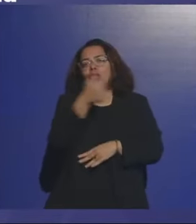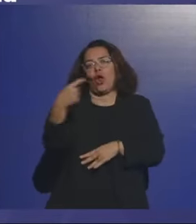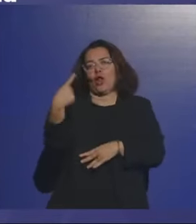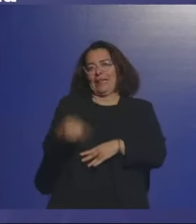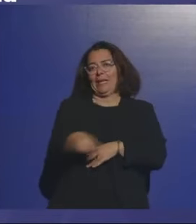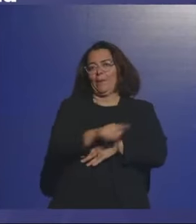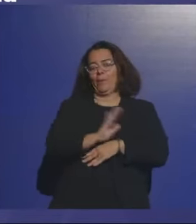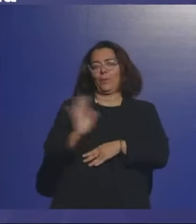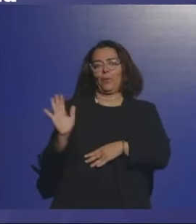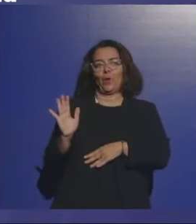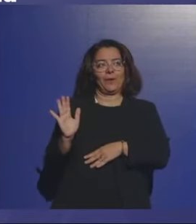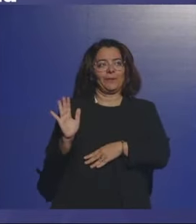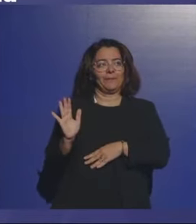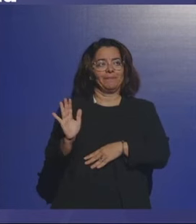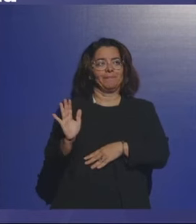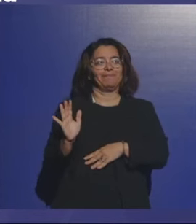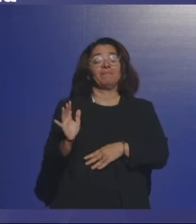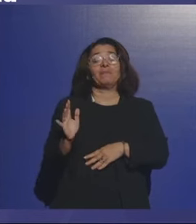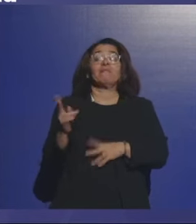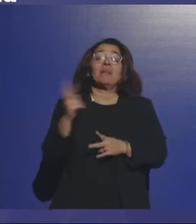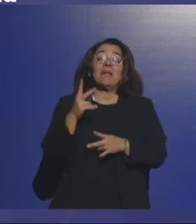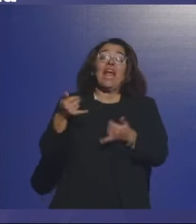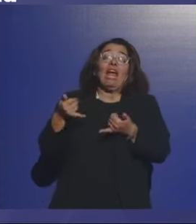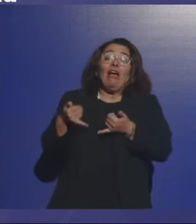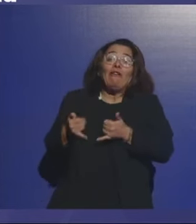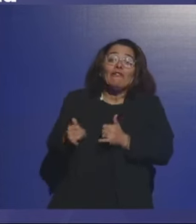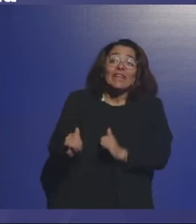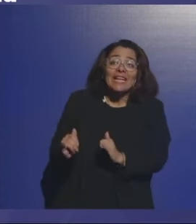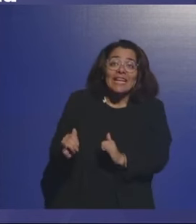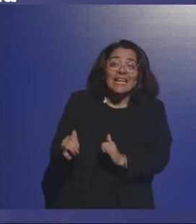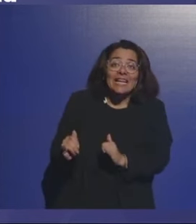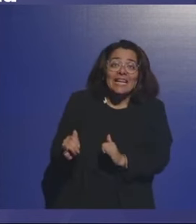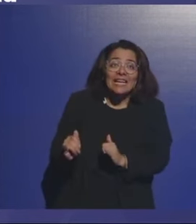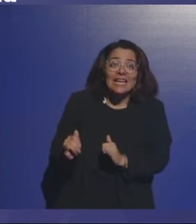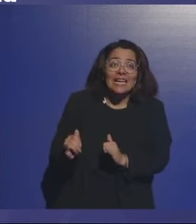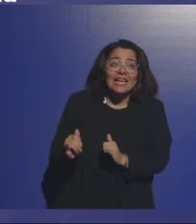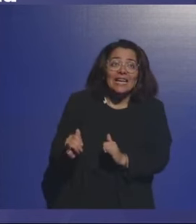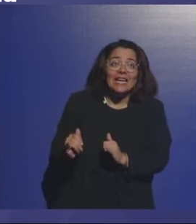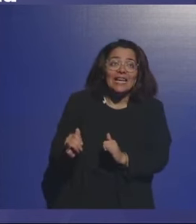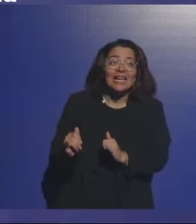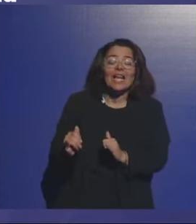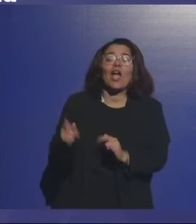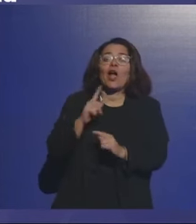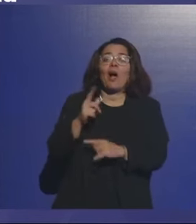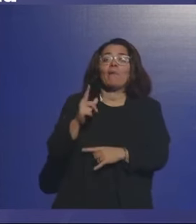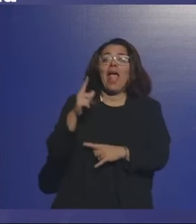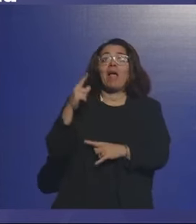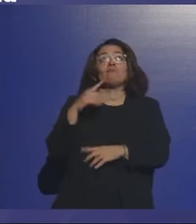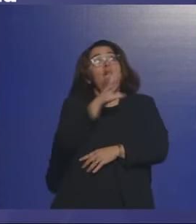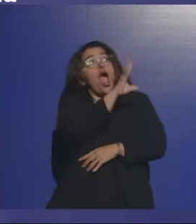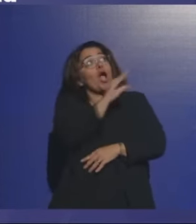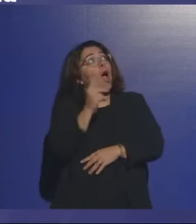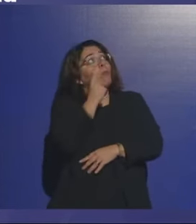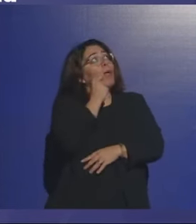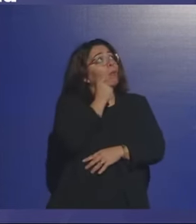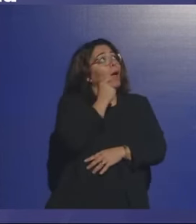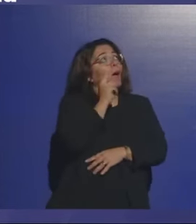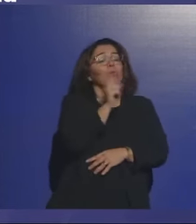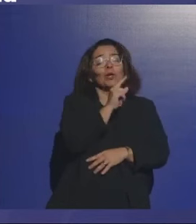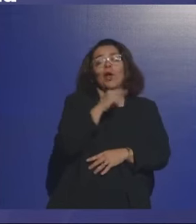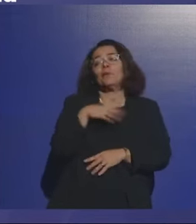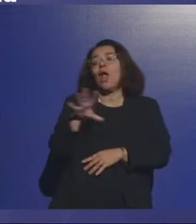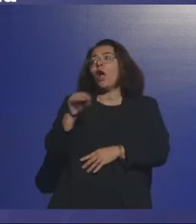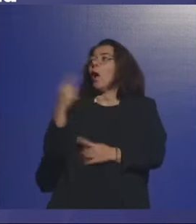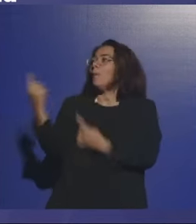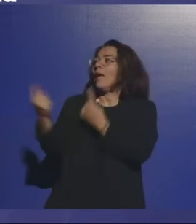vero che i figli assomigliano sempre più ai loro tempi che ai loro padri Però io questo ci aveva a disposizione